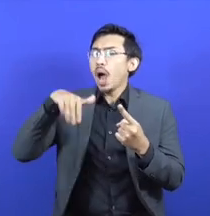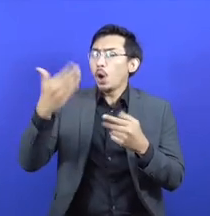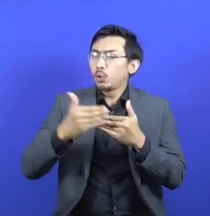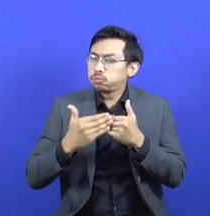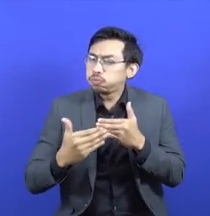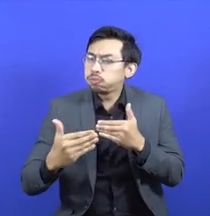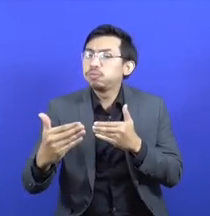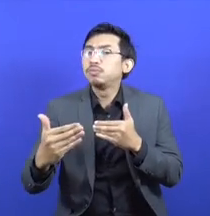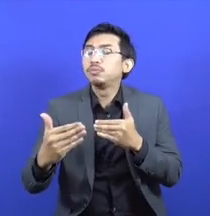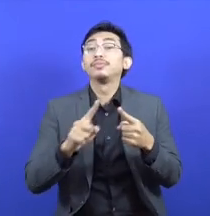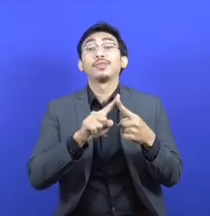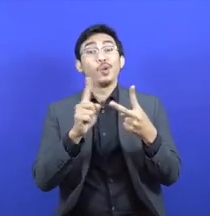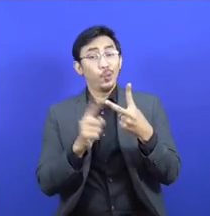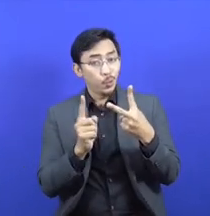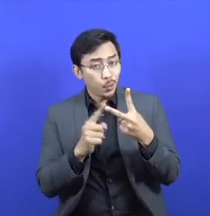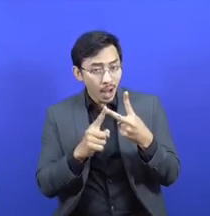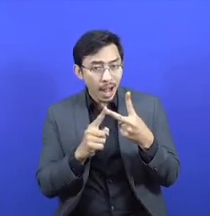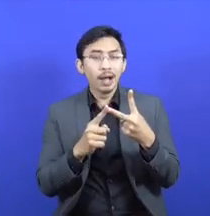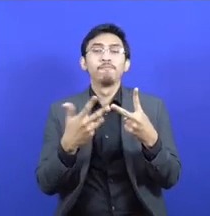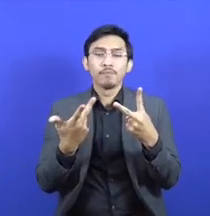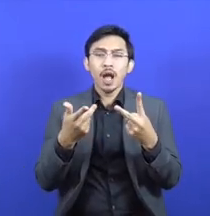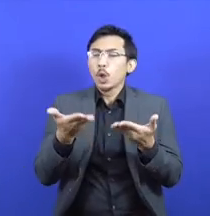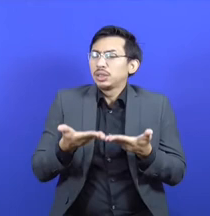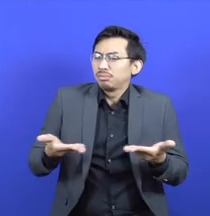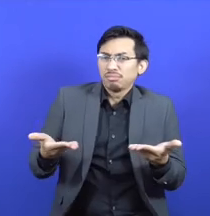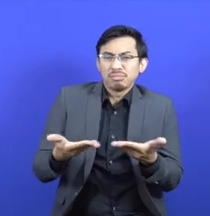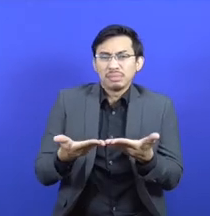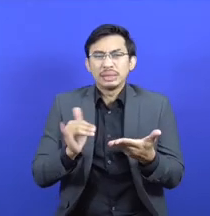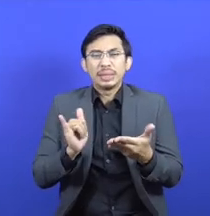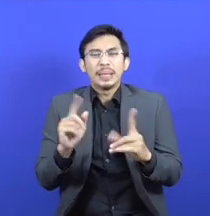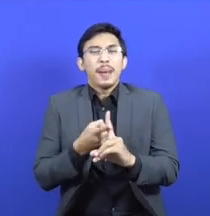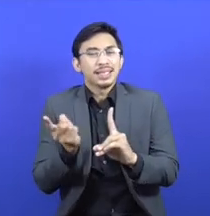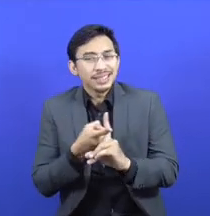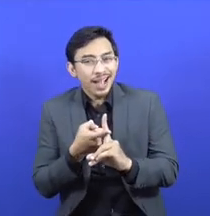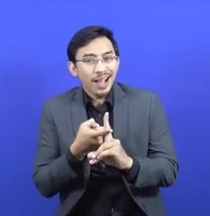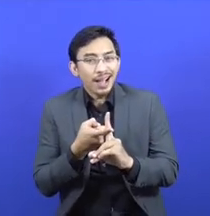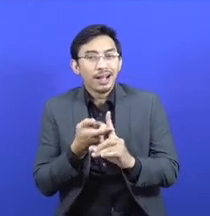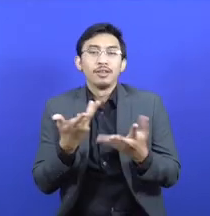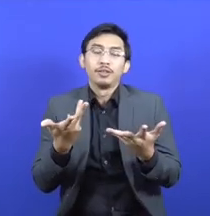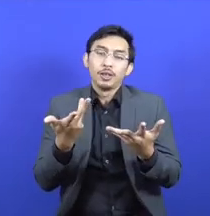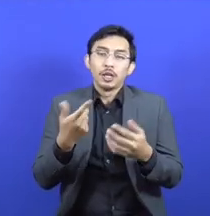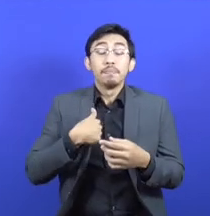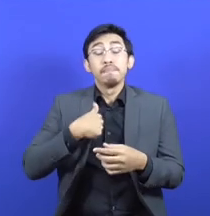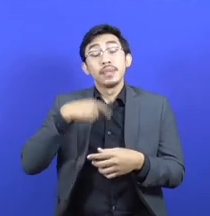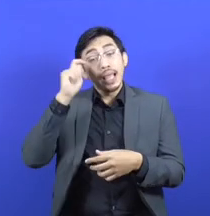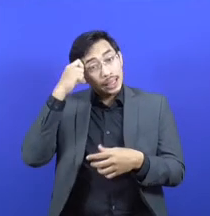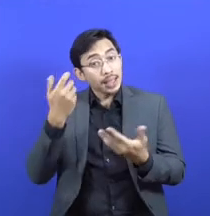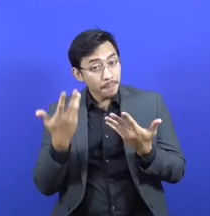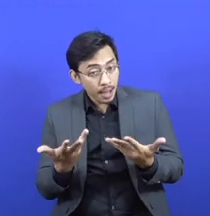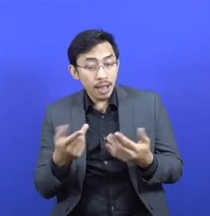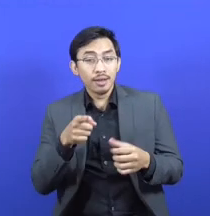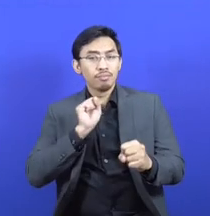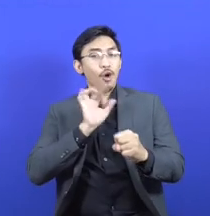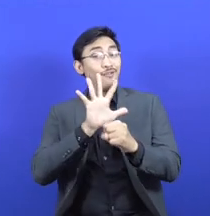rugi selama 2 tahun berturut-turut, terus kemudian adanya keadaan memaksa juga. Nah, seingat gue